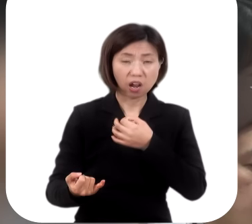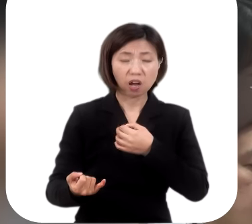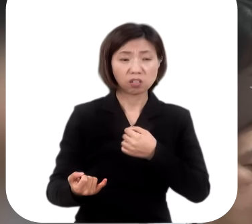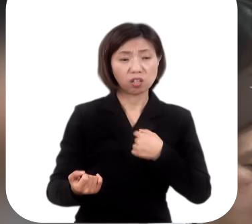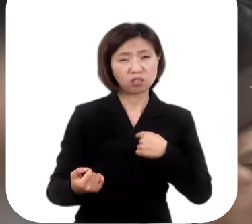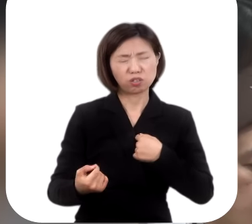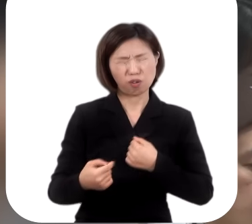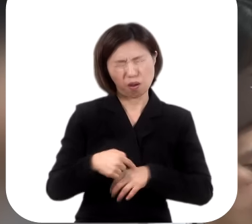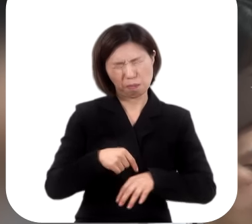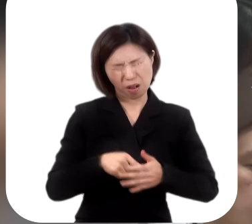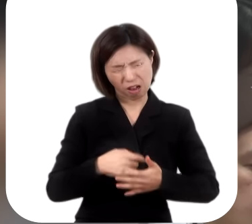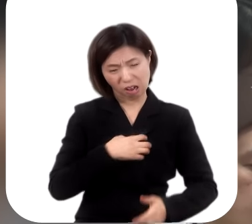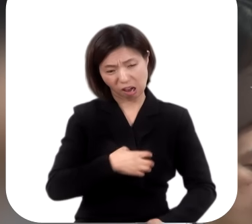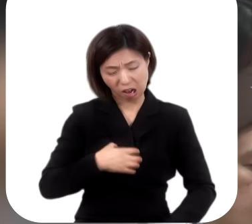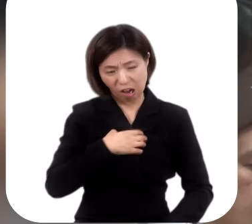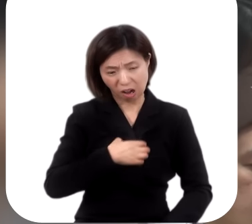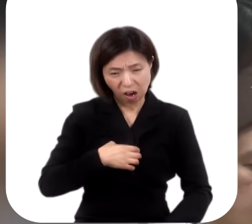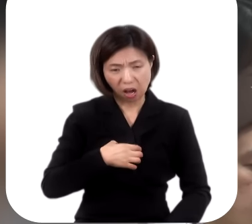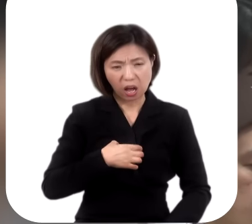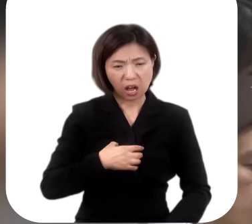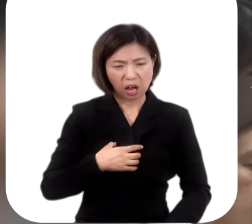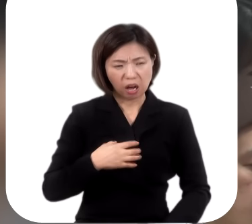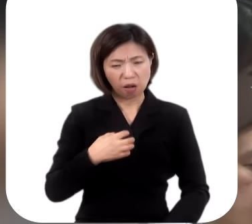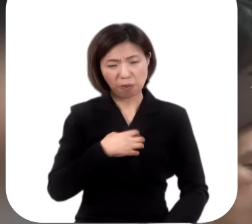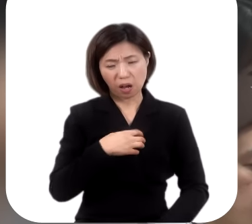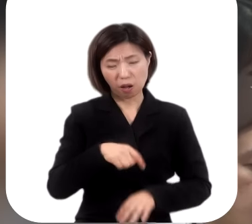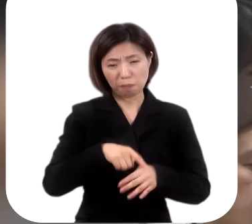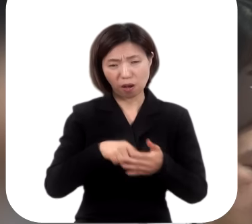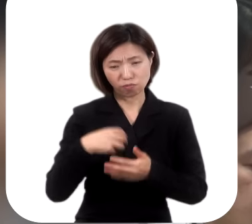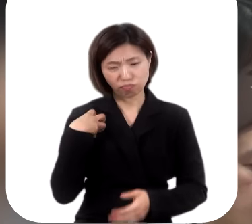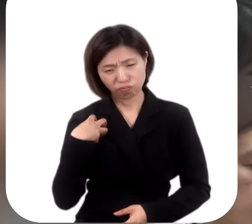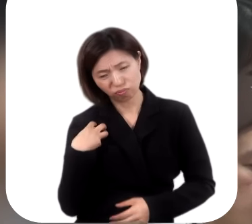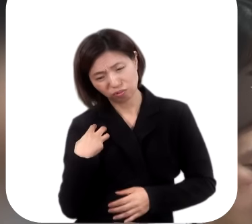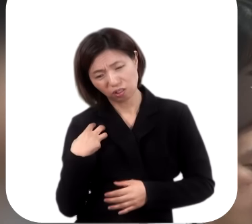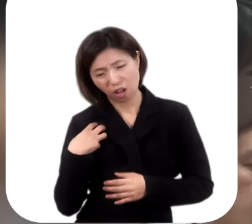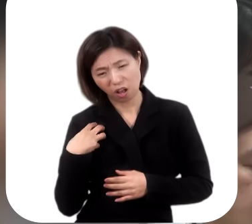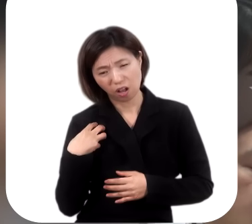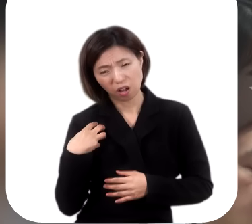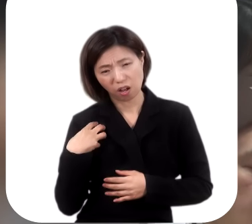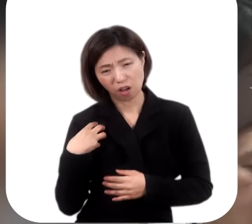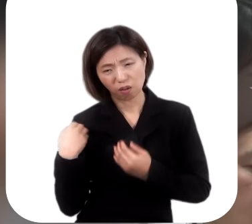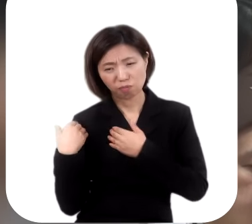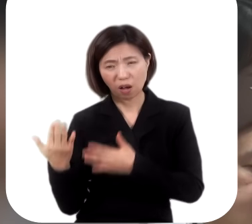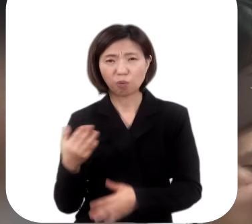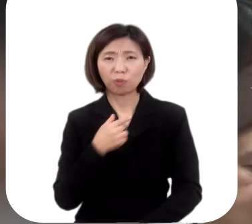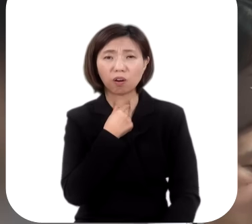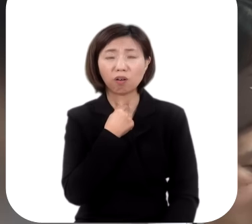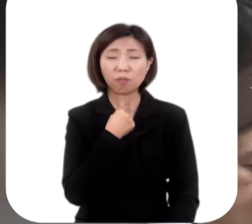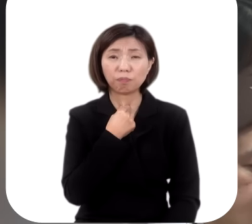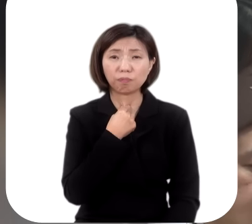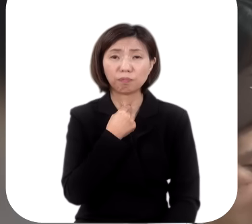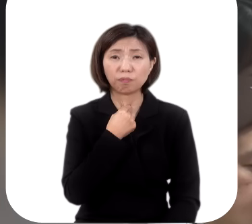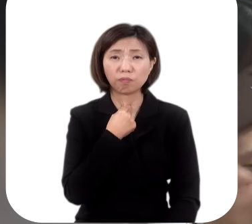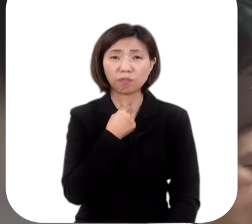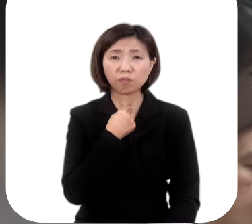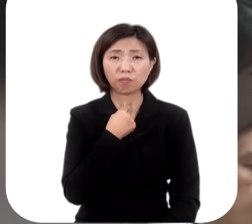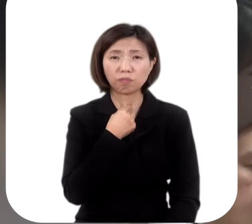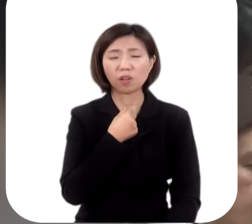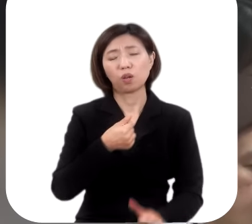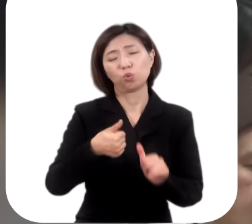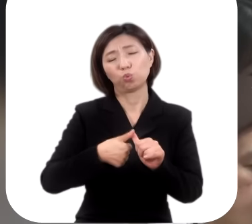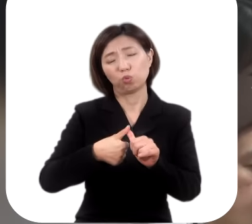건 같지만 제가 너무 괴로워서 이 마음속에 이 돌덩이를 좀 내려놔야 될것 같은데 어찌하면